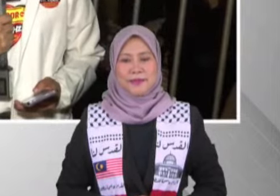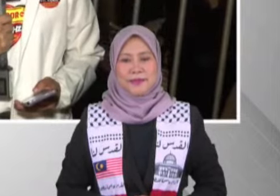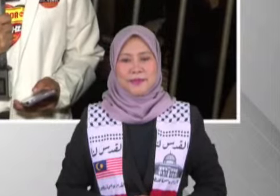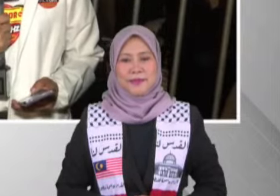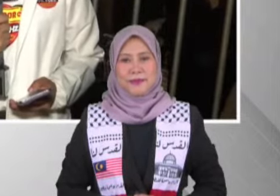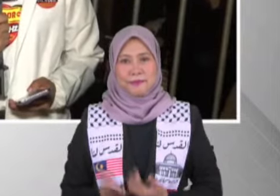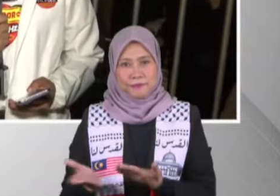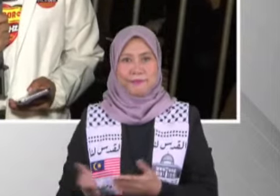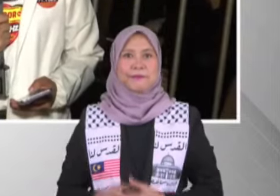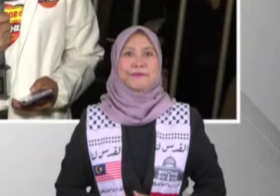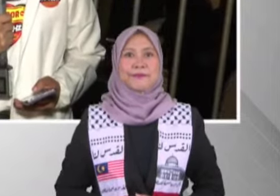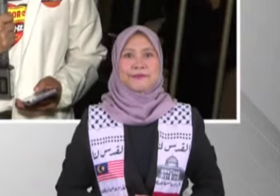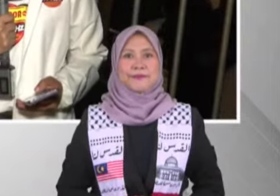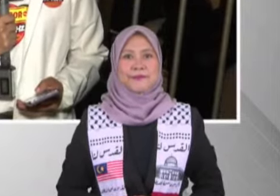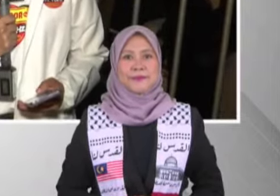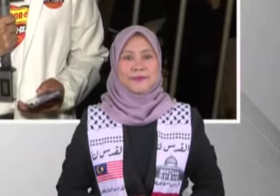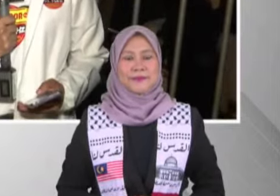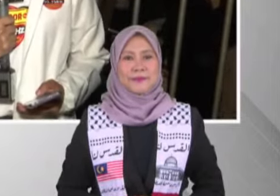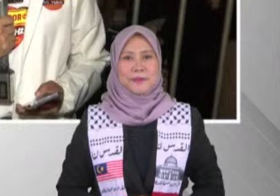Ya, Sam.